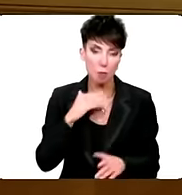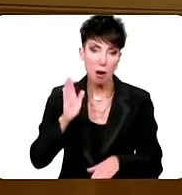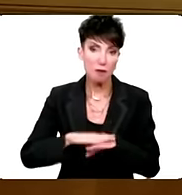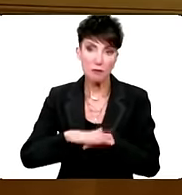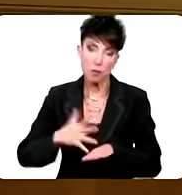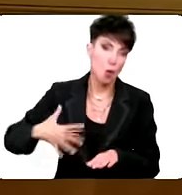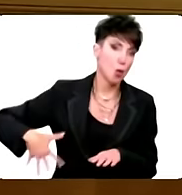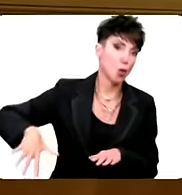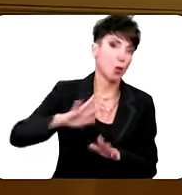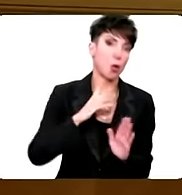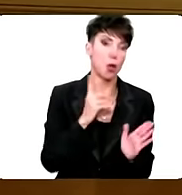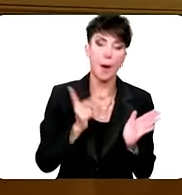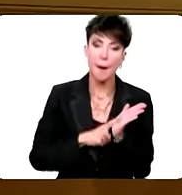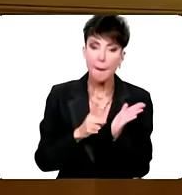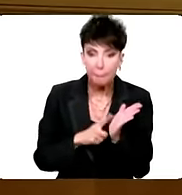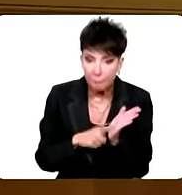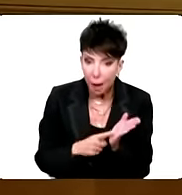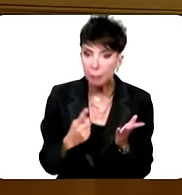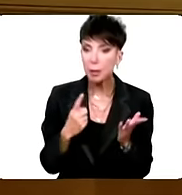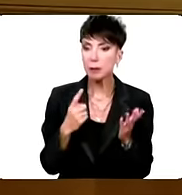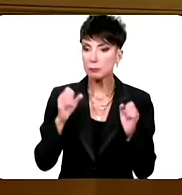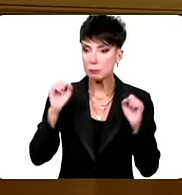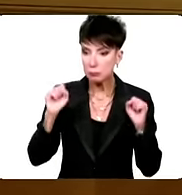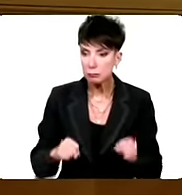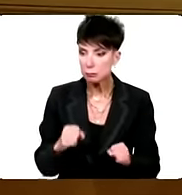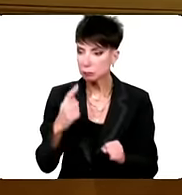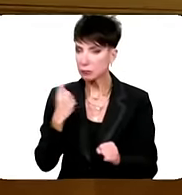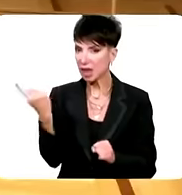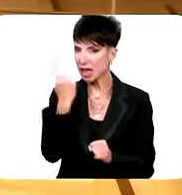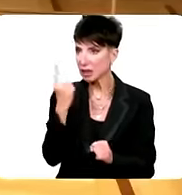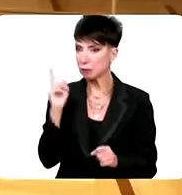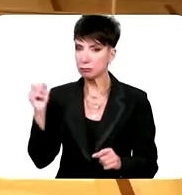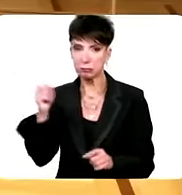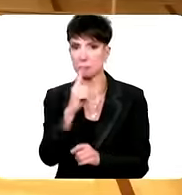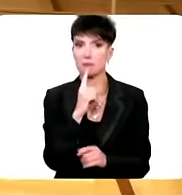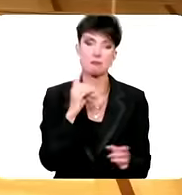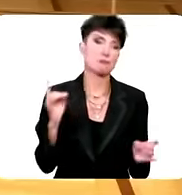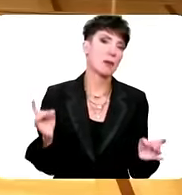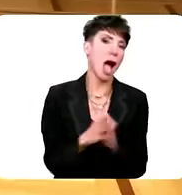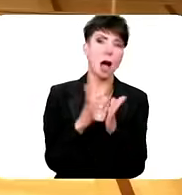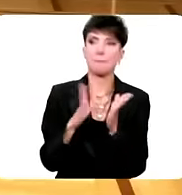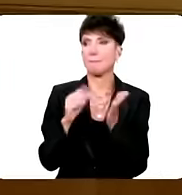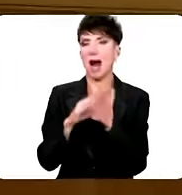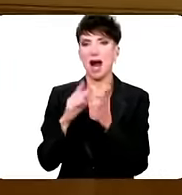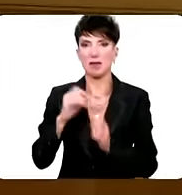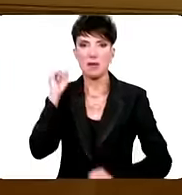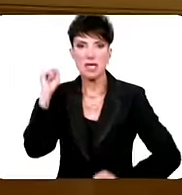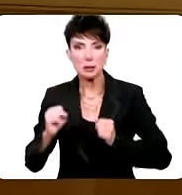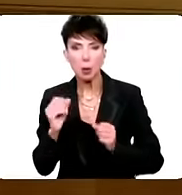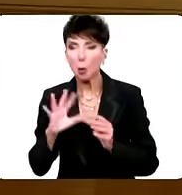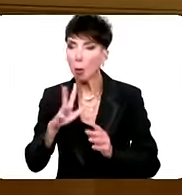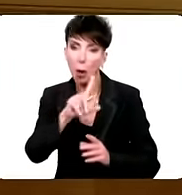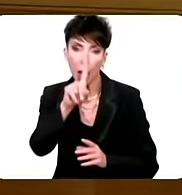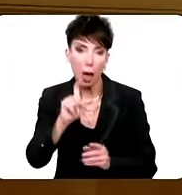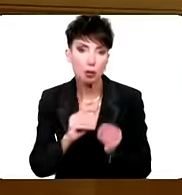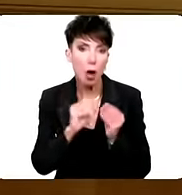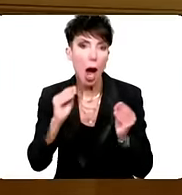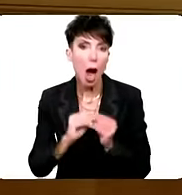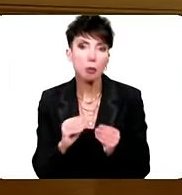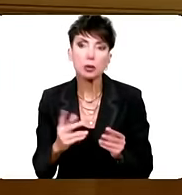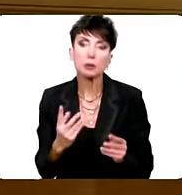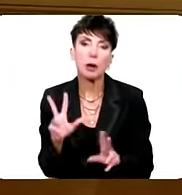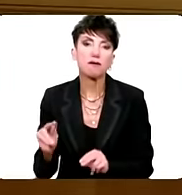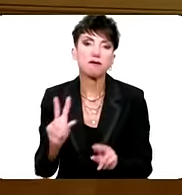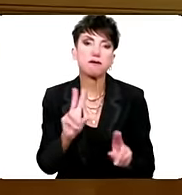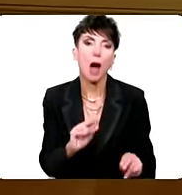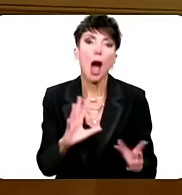κάνουμε την αυτοκριτική μας. Μπορεί και να είχαμε τρέξει περισσότερο, πάλι να μην είχε αποτέλεσμα. Αλλά εγώ δεν έχω μάθει να αντιμετωπίζω τις προεκλογικές